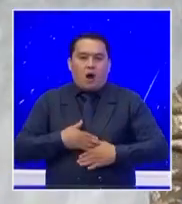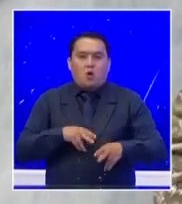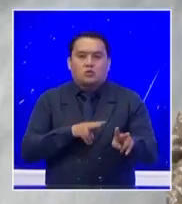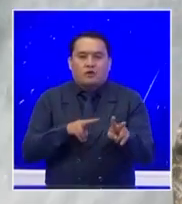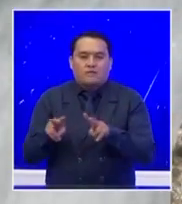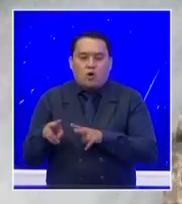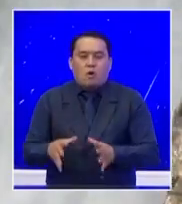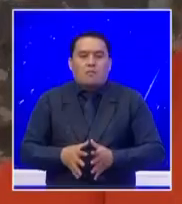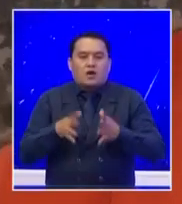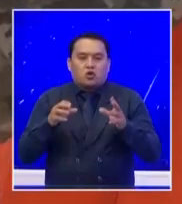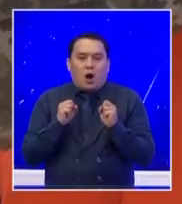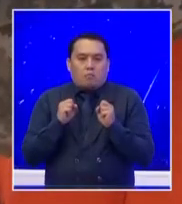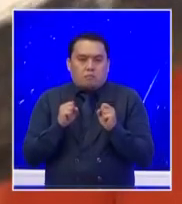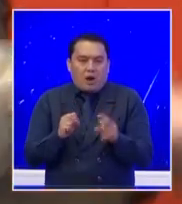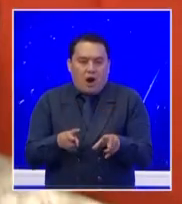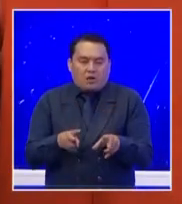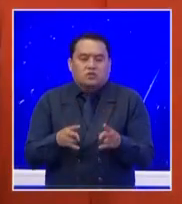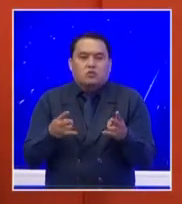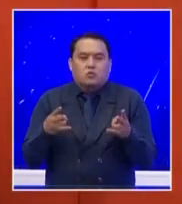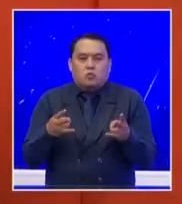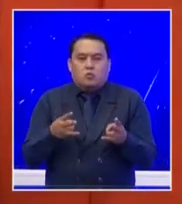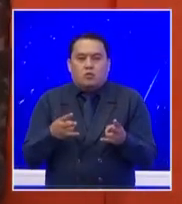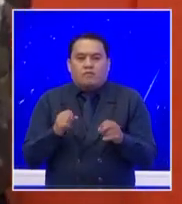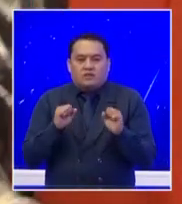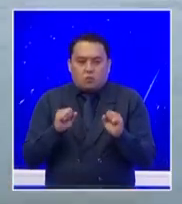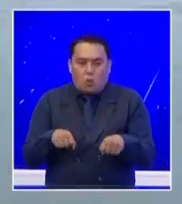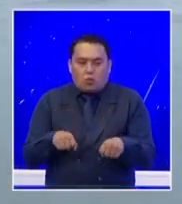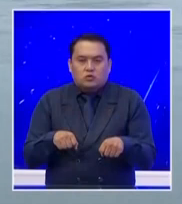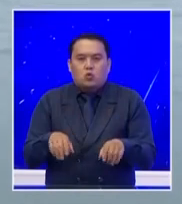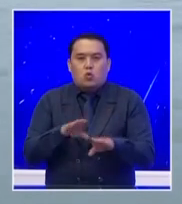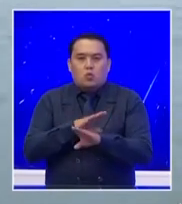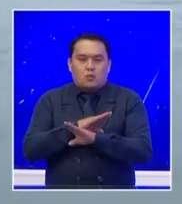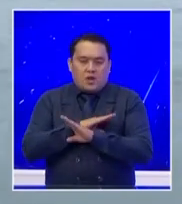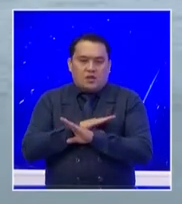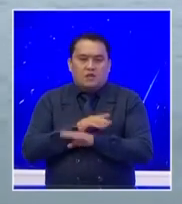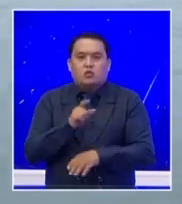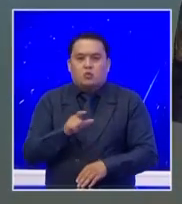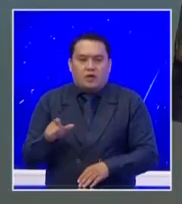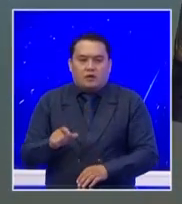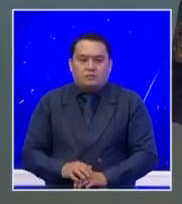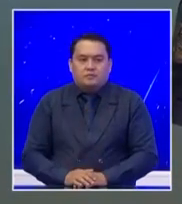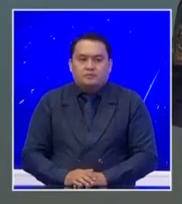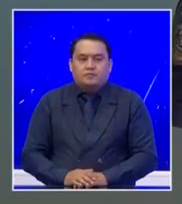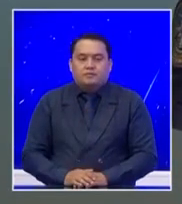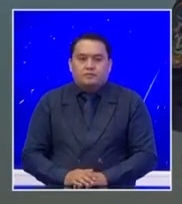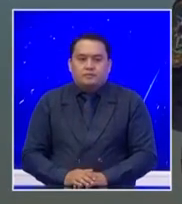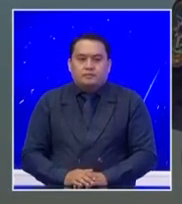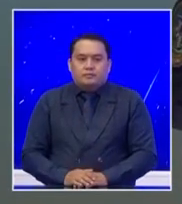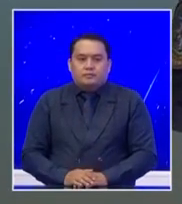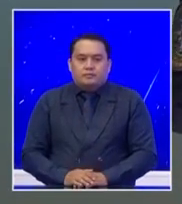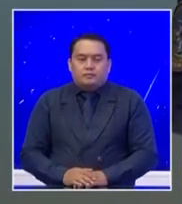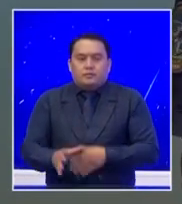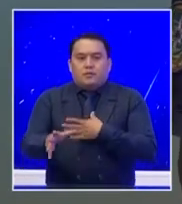гладью кроются большие подводные течения и многометровые омуты, в которых и гибнут беспечные граждане. Совместно с Баканадским